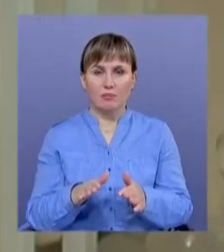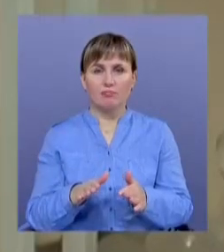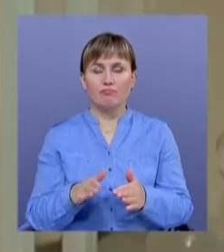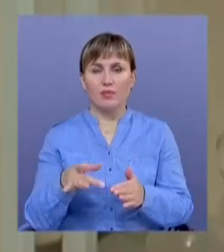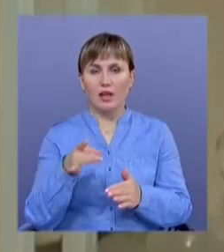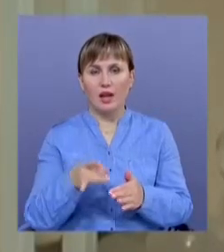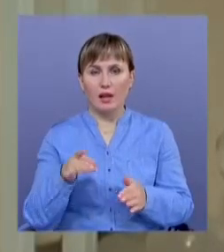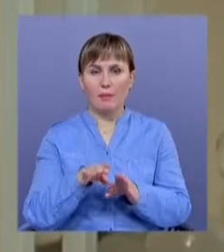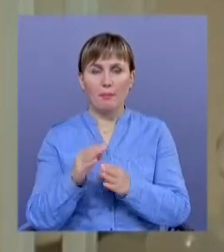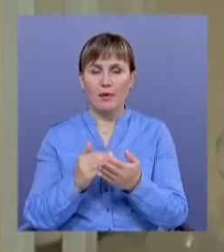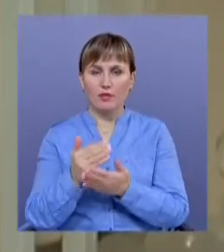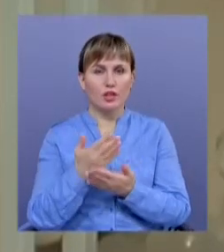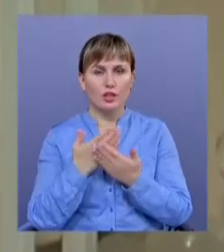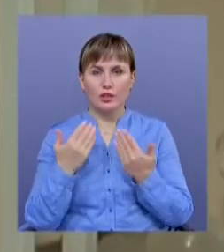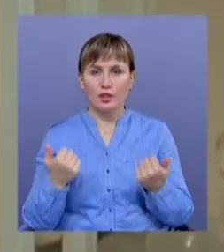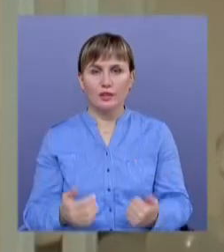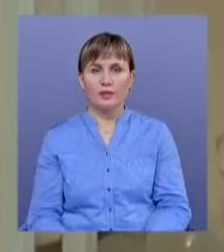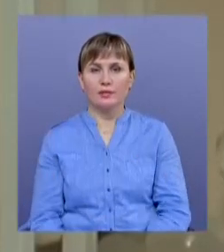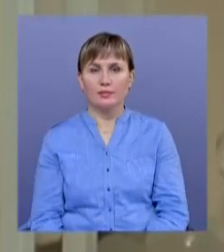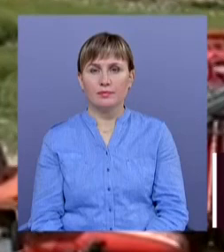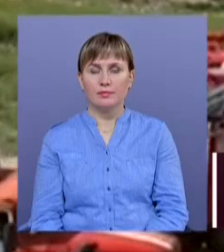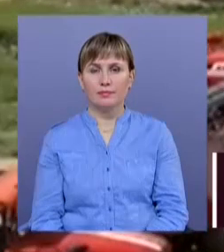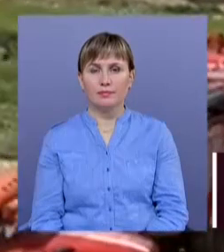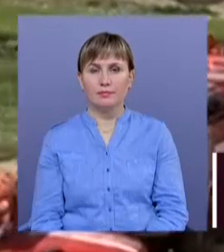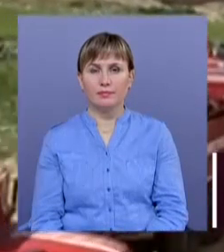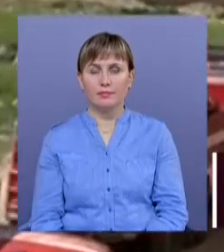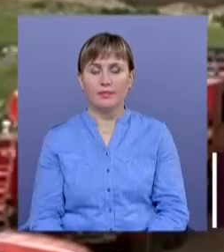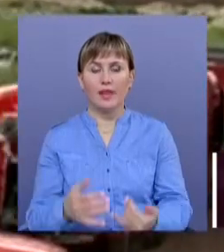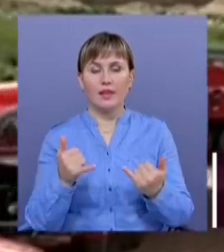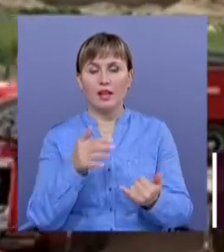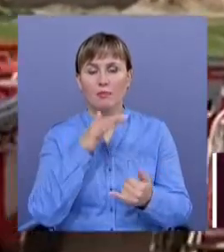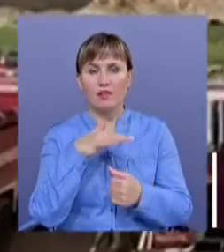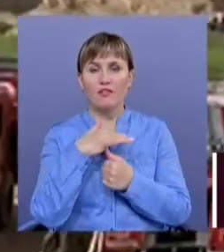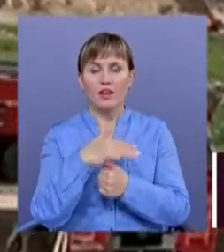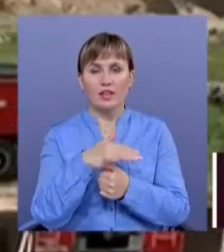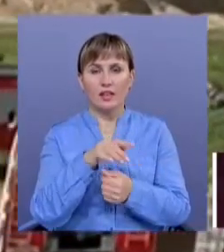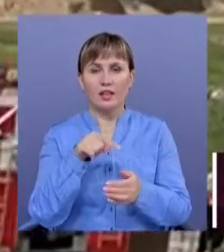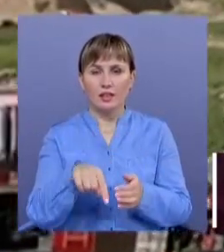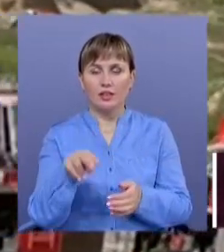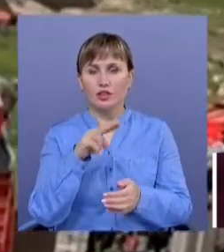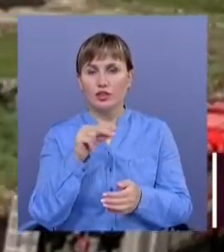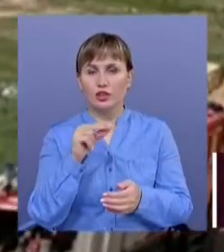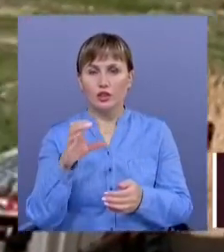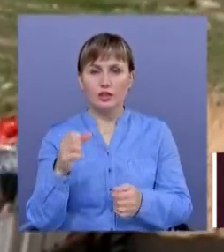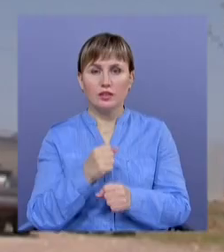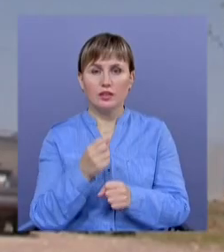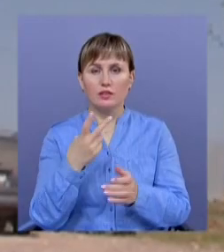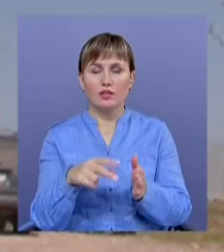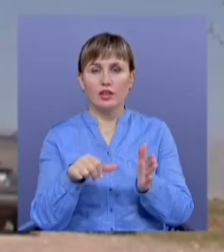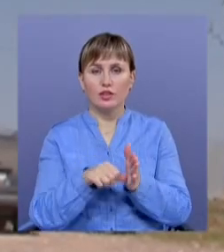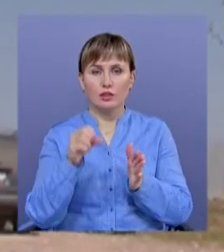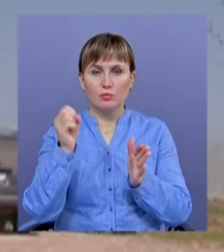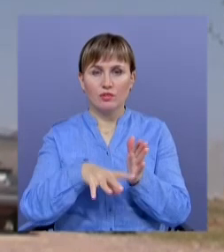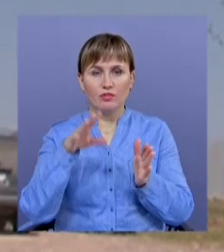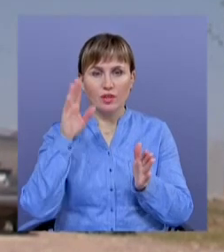По остальным параметрам повышения не зафиксированы. На данный момент вертолеты департамента ПЧС произвели 26 сбросов